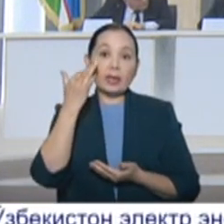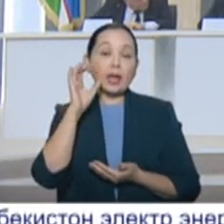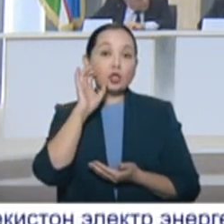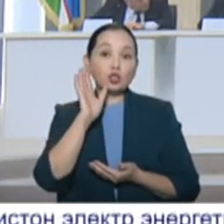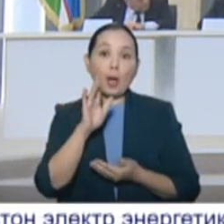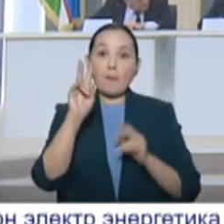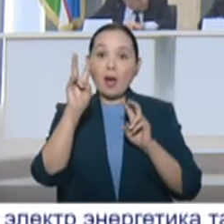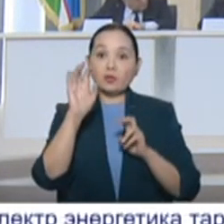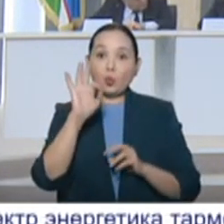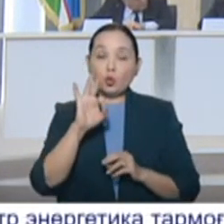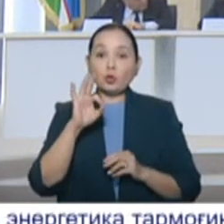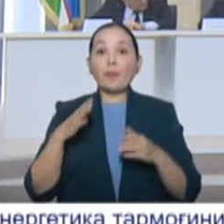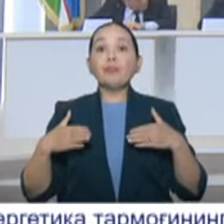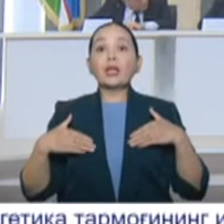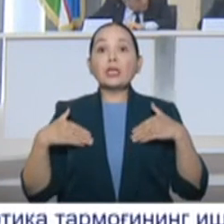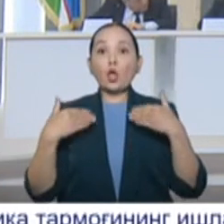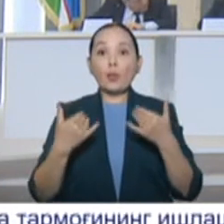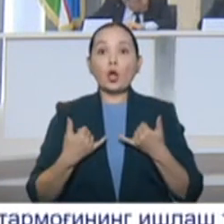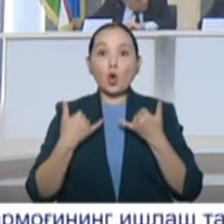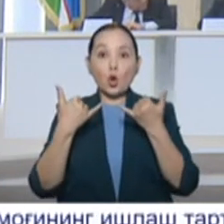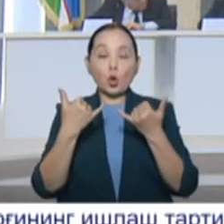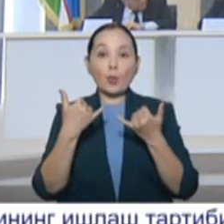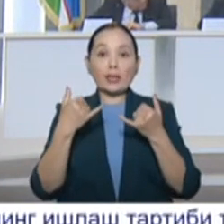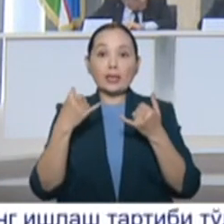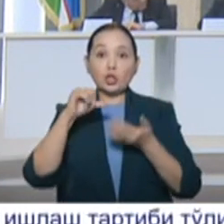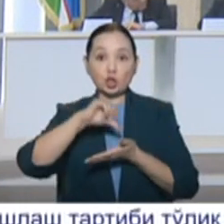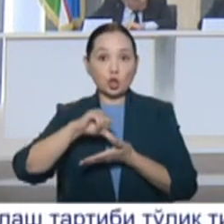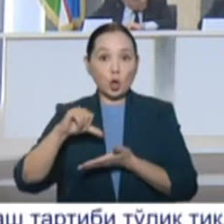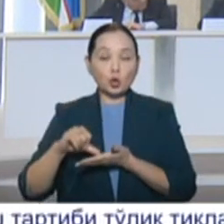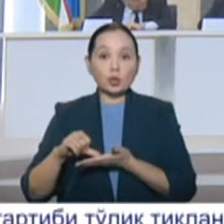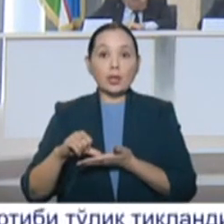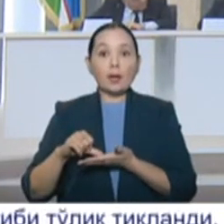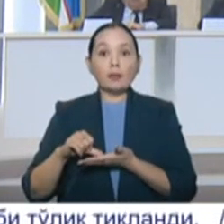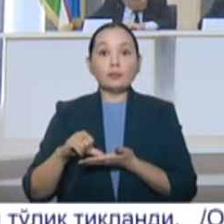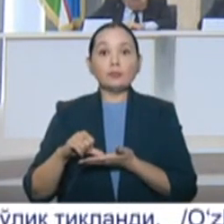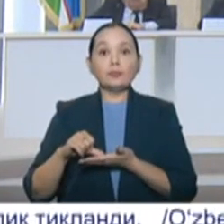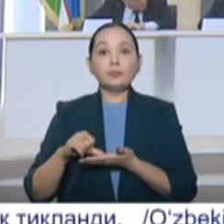mavzu bo'yicha. Marhamat. Assalomu alaykum, hurmatli brifing ishtirokchilari.